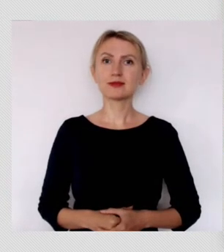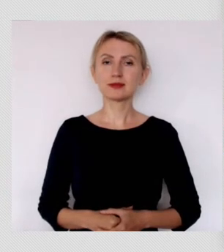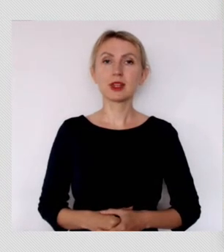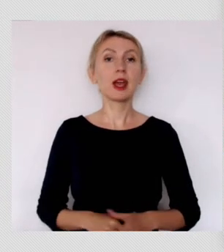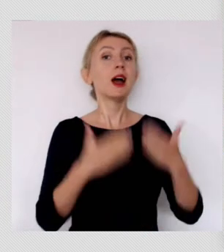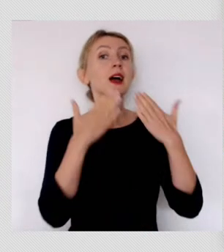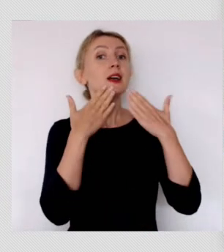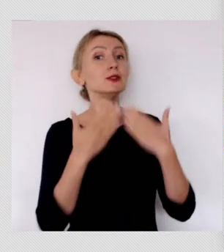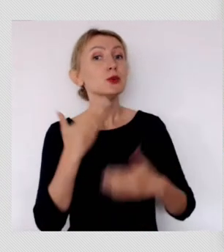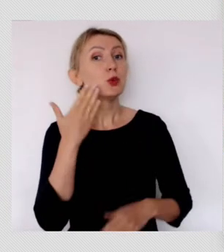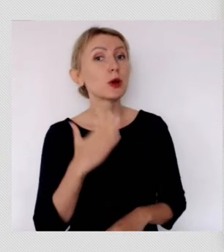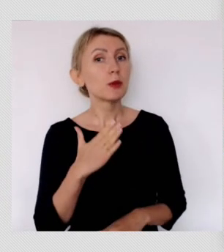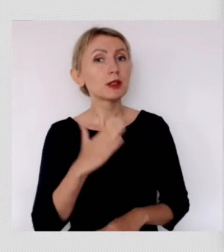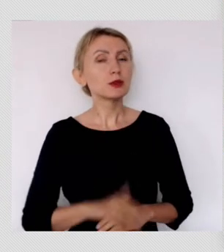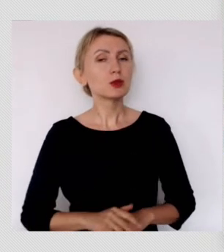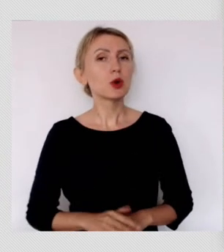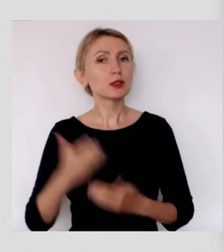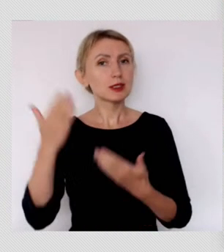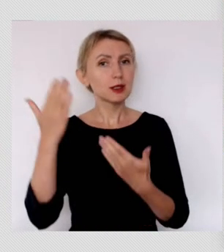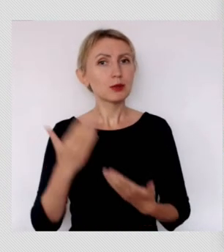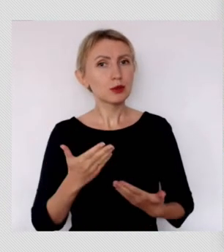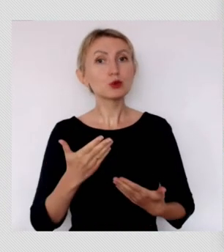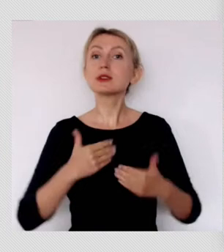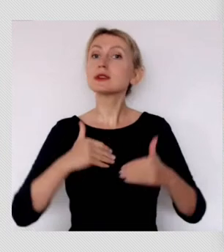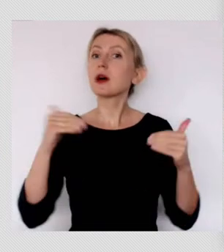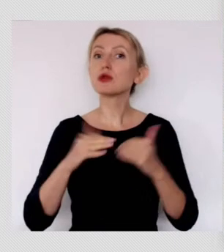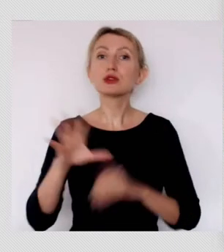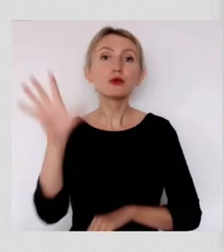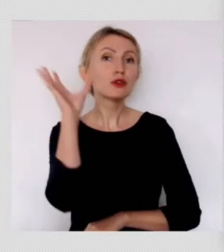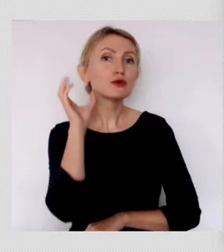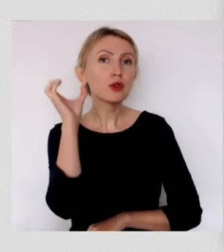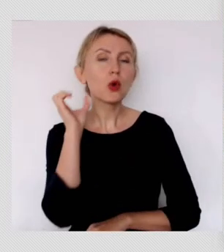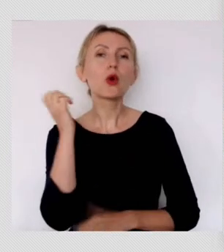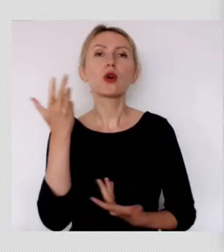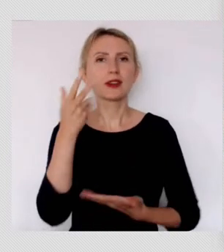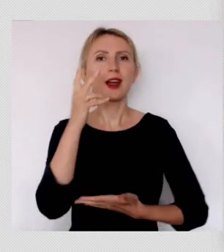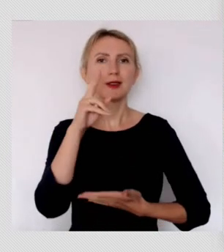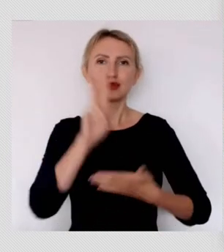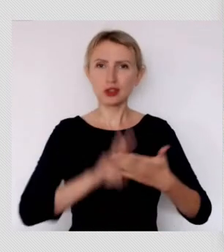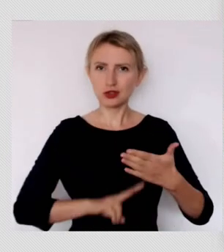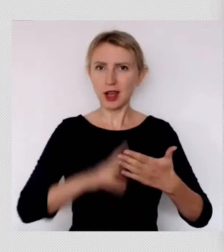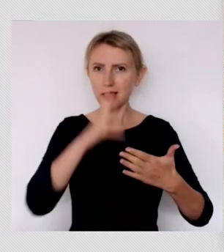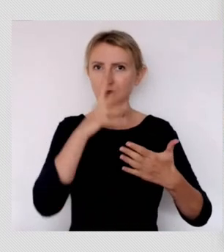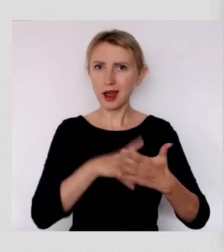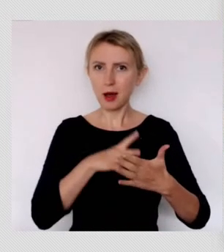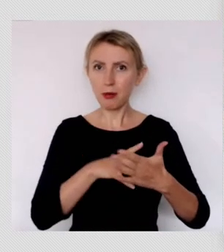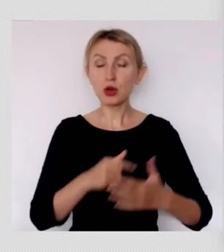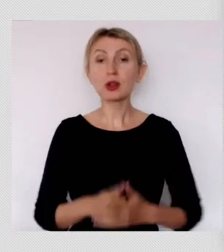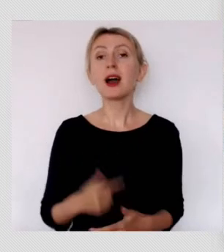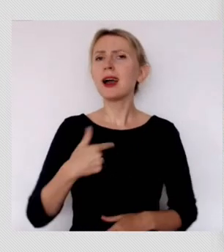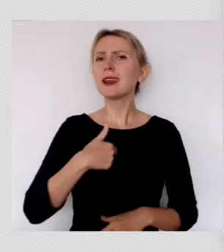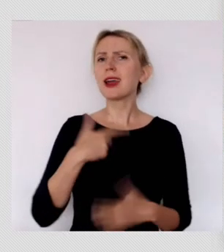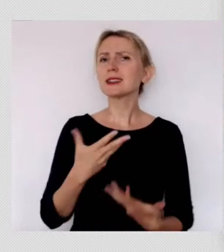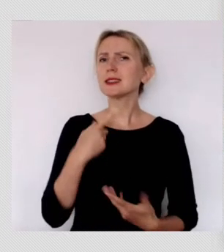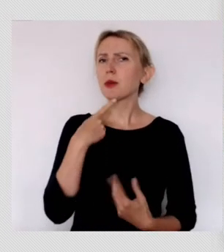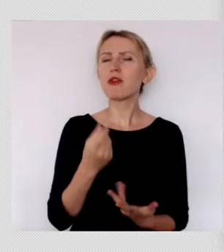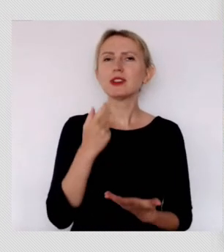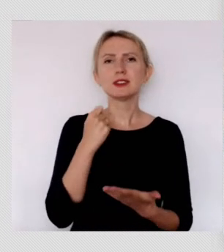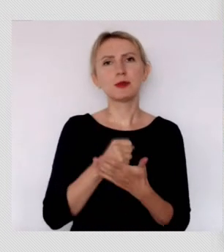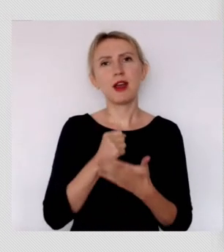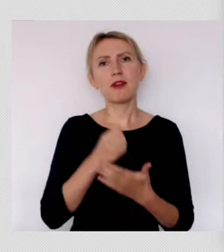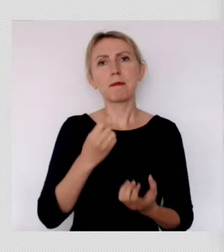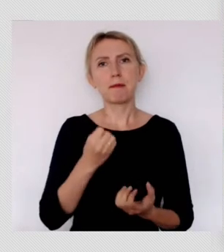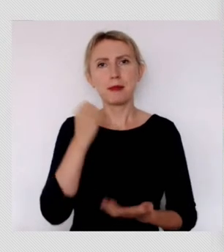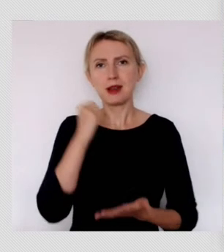Dziękuję bardzo za zaproszenie, za możliwość wysłuchania i przeczytania raportu. I tutaj ja bym wrócił jednak do kwestii prawnych, no nie ukrywam, że na